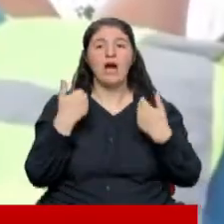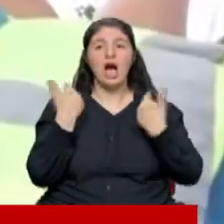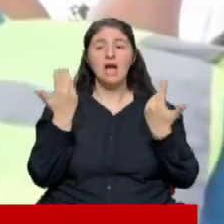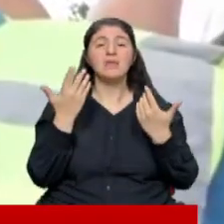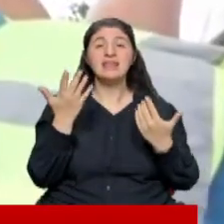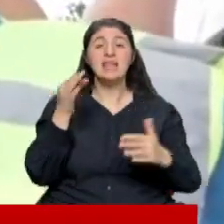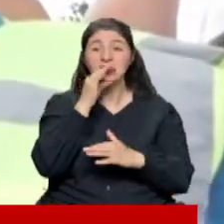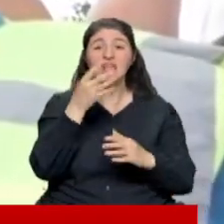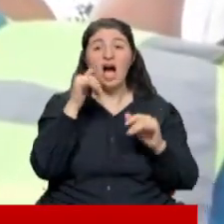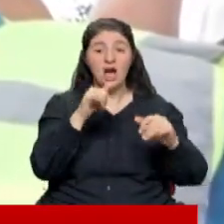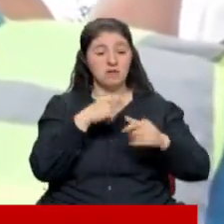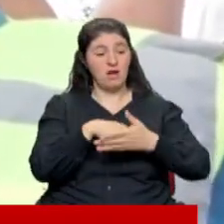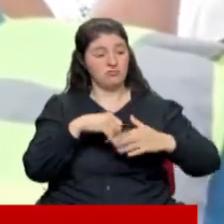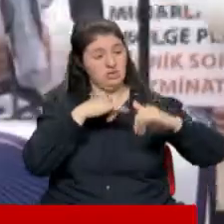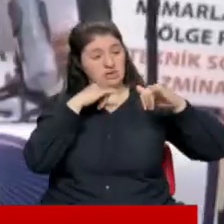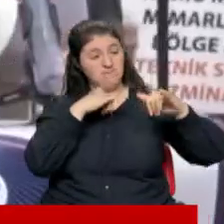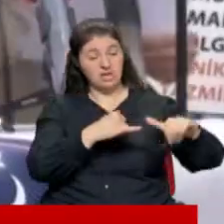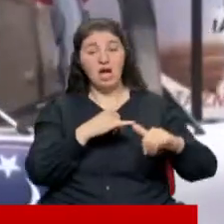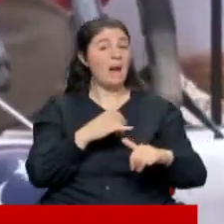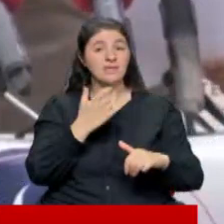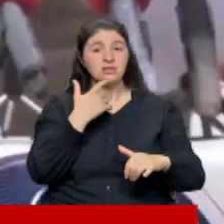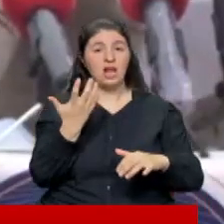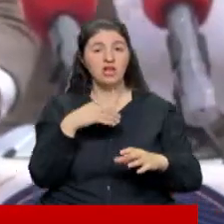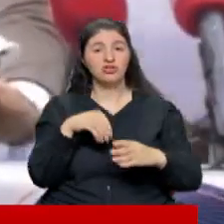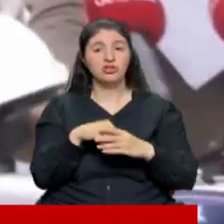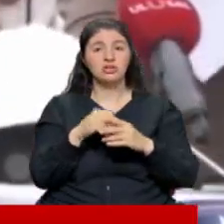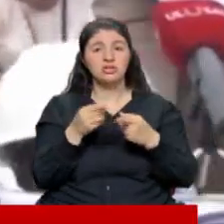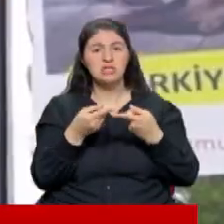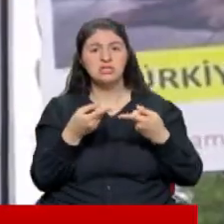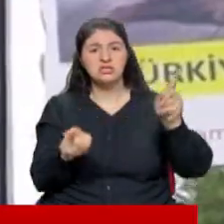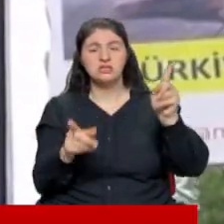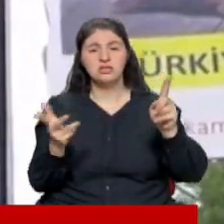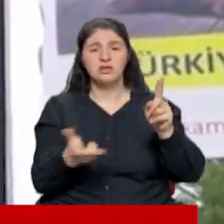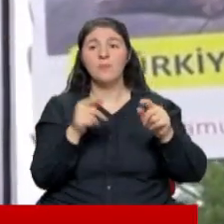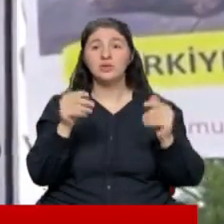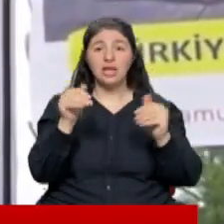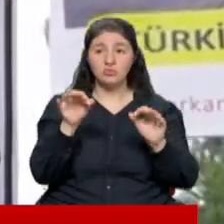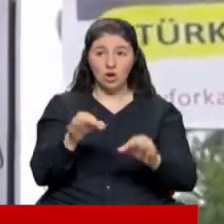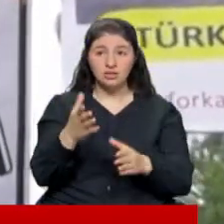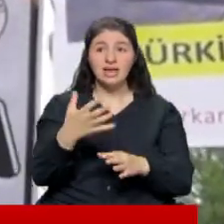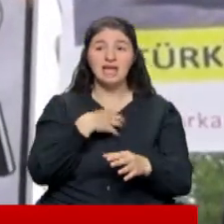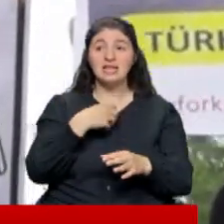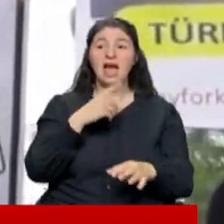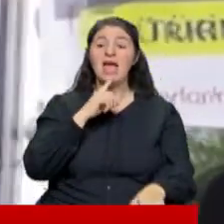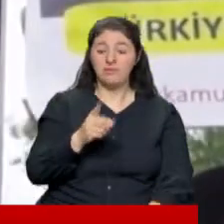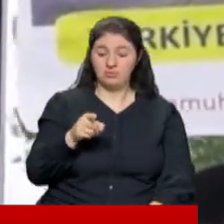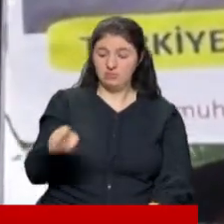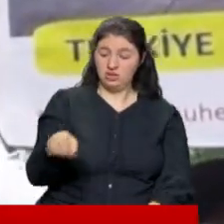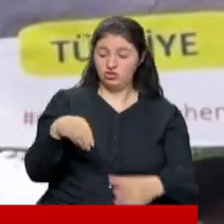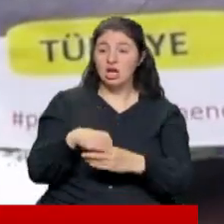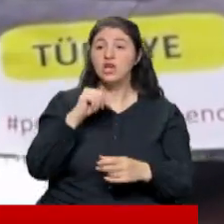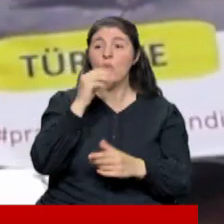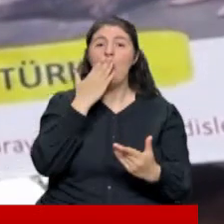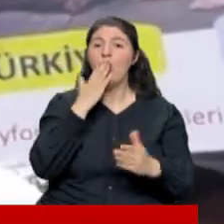hakimlerle neredeyse aynı maaş alıyorlardı. Ama yıllar içinde makas açıldı. Bugün geldiğimiz nokta, kendi emrimiz altında hiç